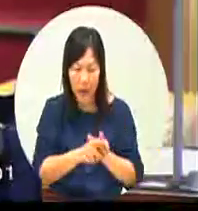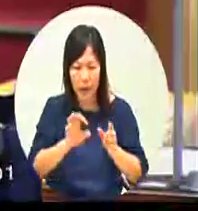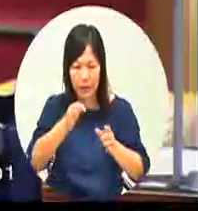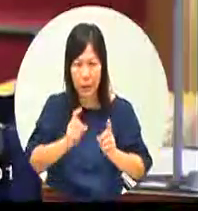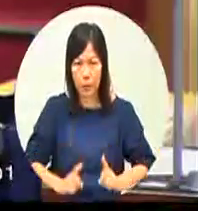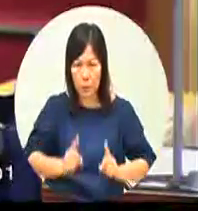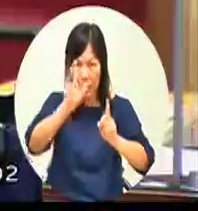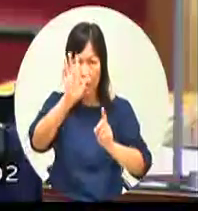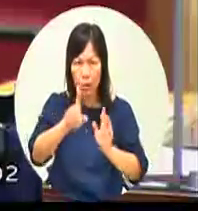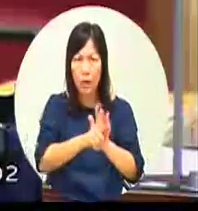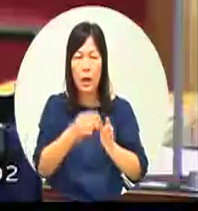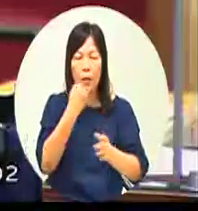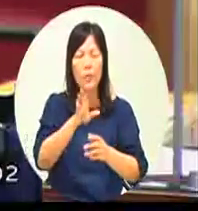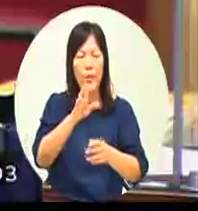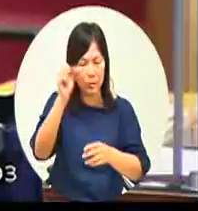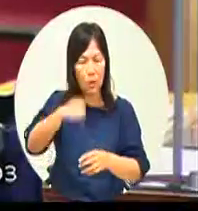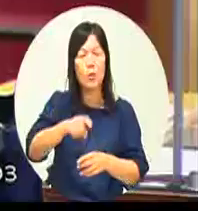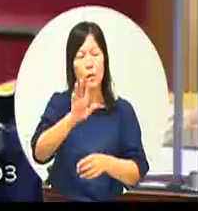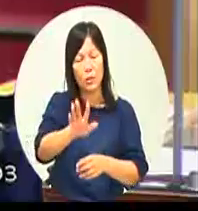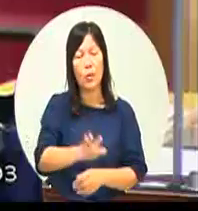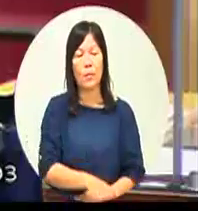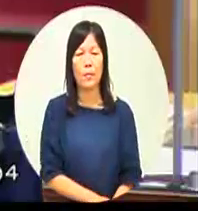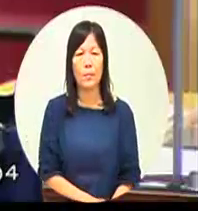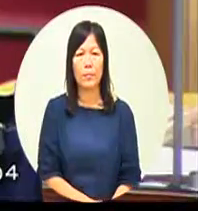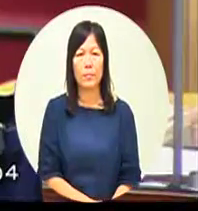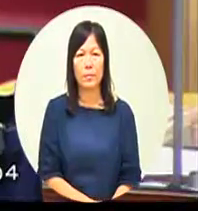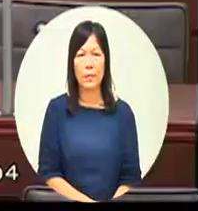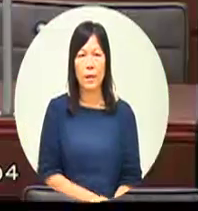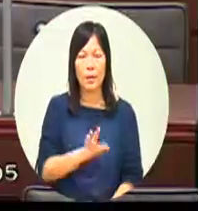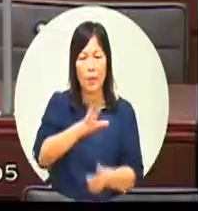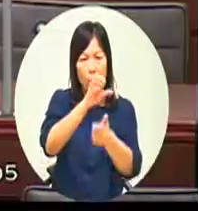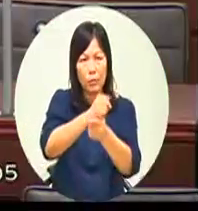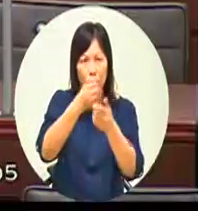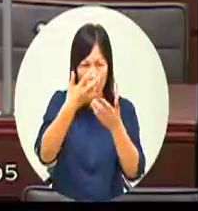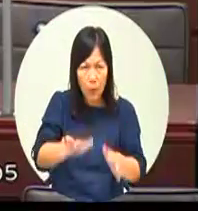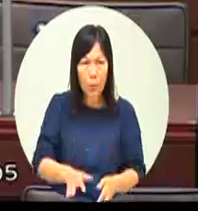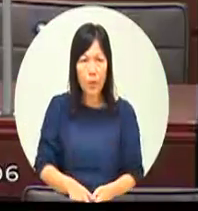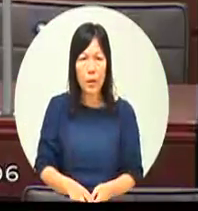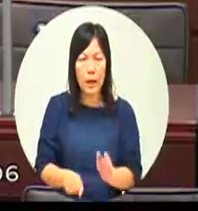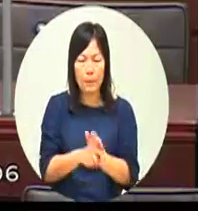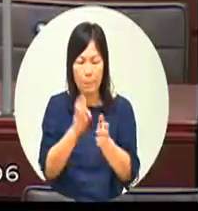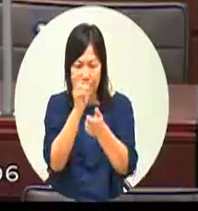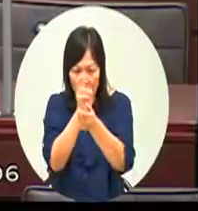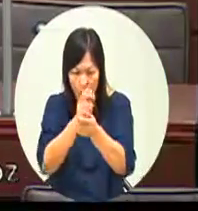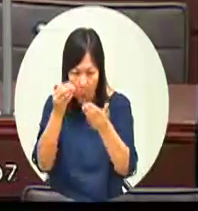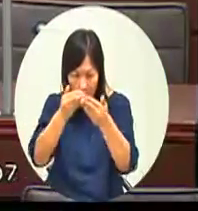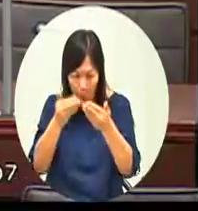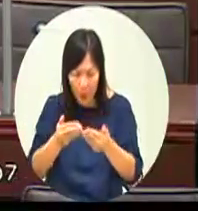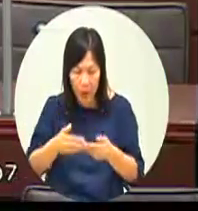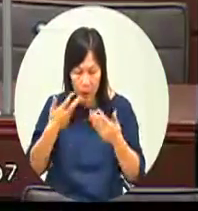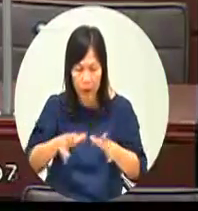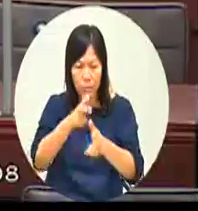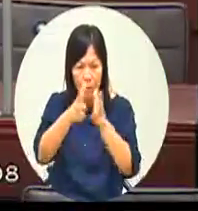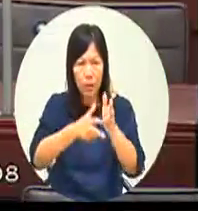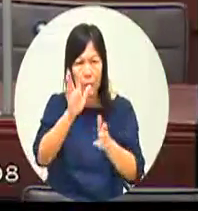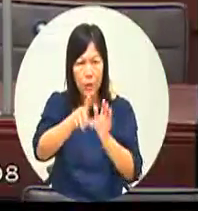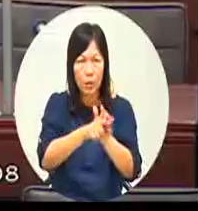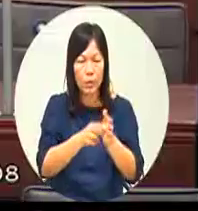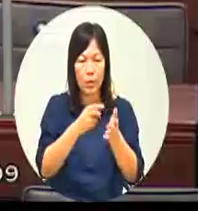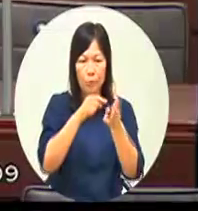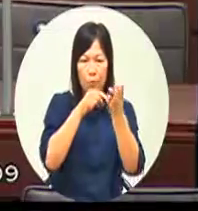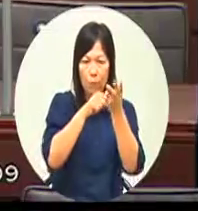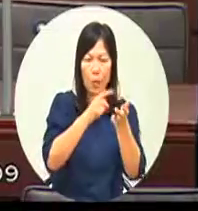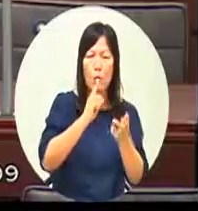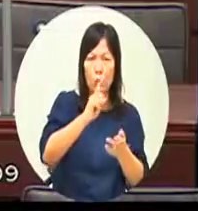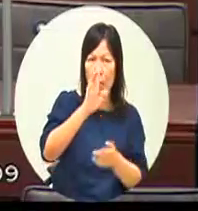我们允许你来混盗嘛？ 不是，这个部分我们也抓了很，我们也抓了稽查了很多的这个厂家，也都移送到地检署